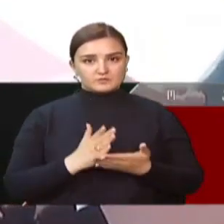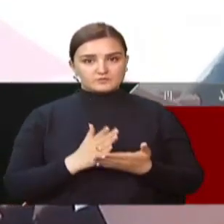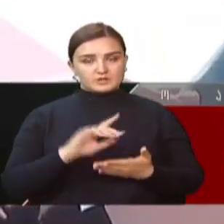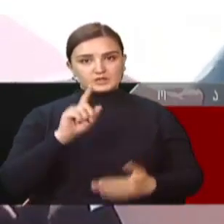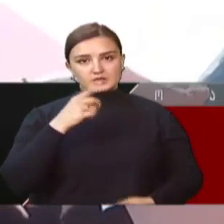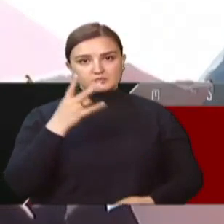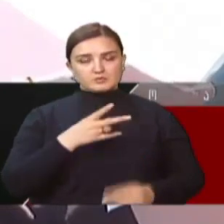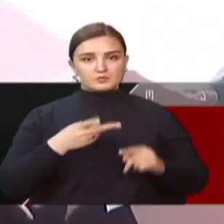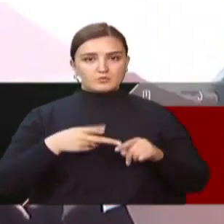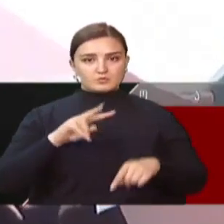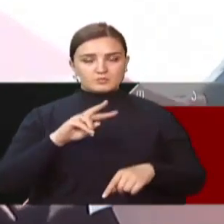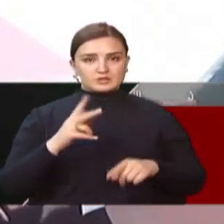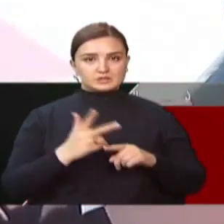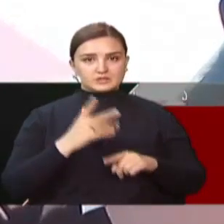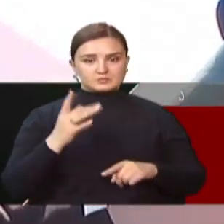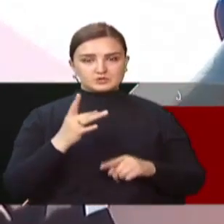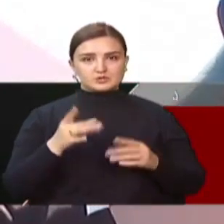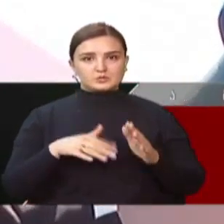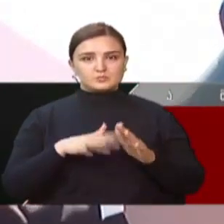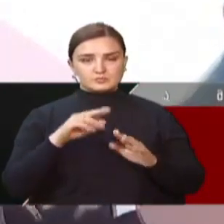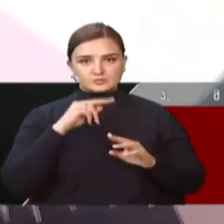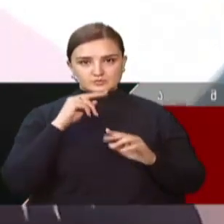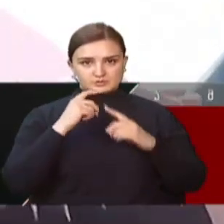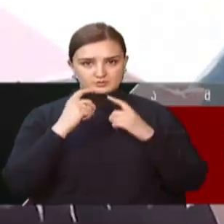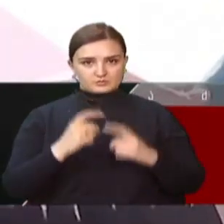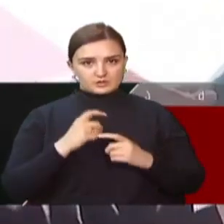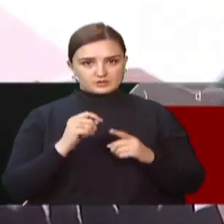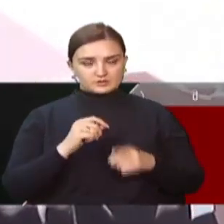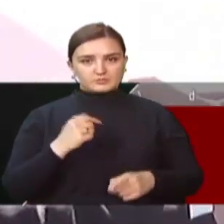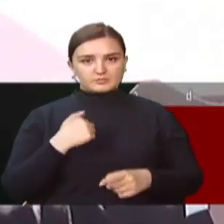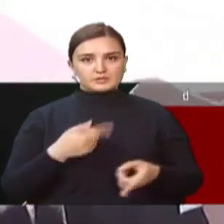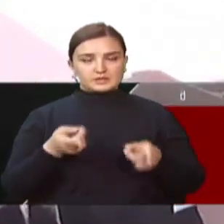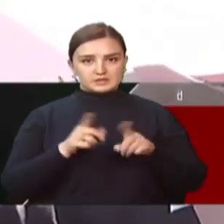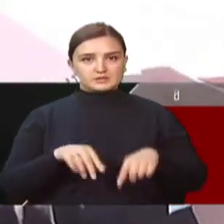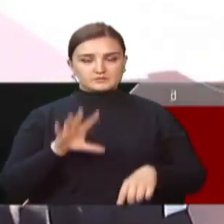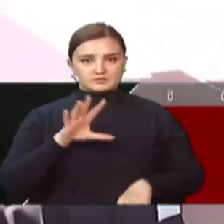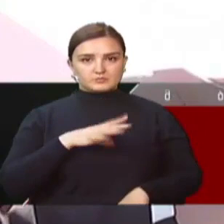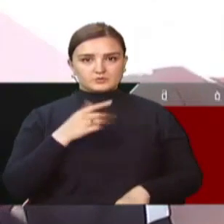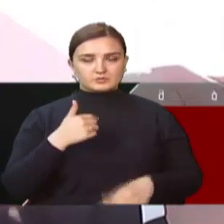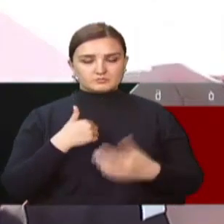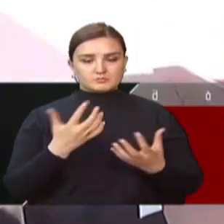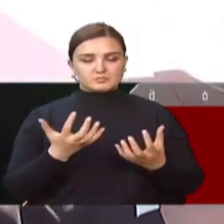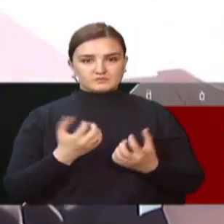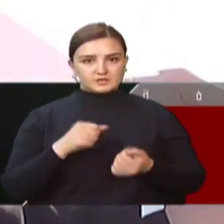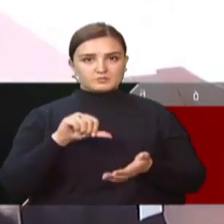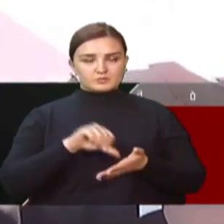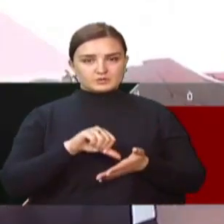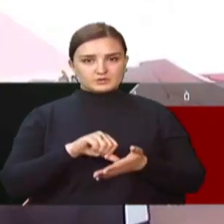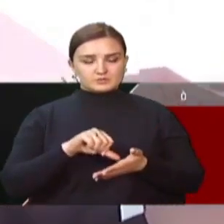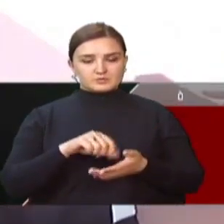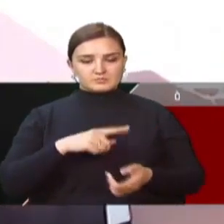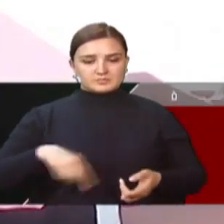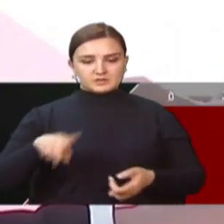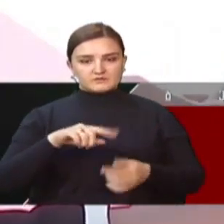თქმა უნდა ეს ორმაგად და სამაგად არის უფრო საყურადღებო. Მე ასევე მქონდა მივიღე მონაწილეობა მრგვალი